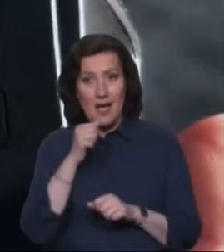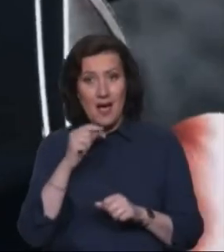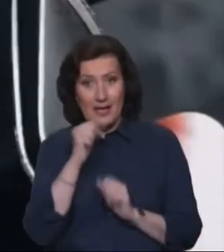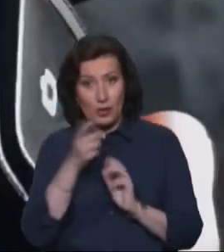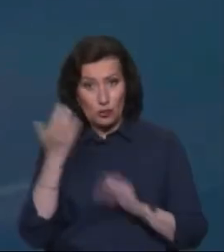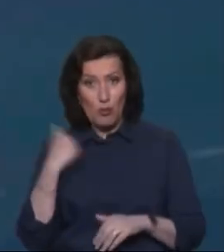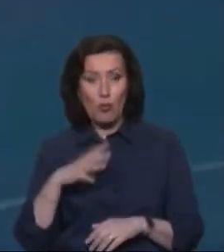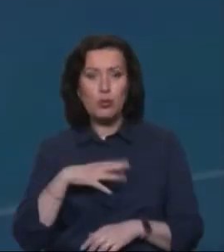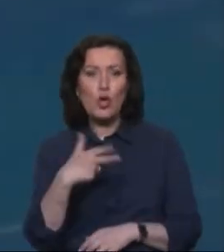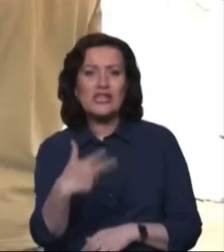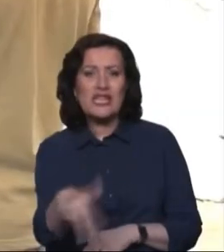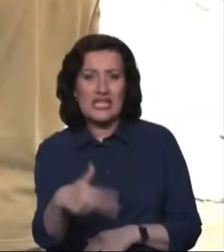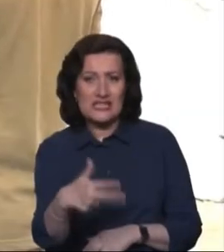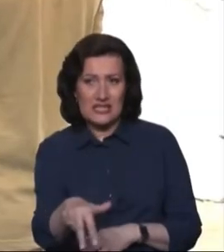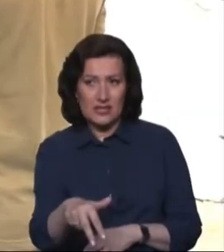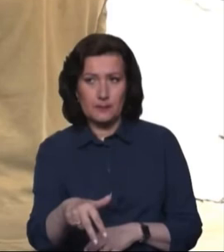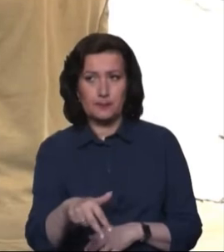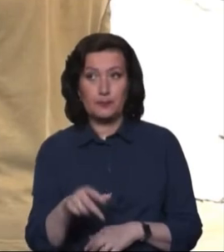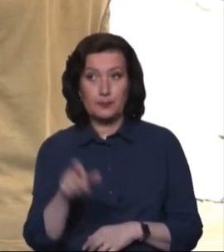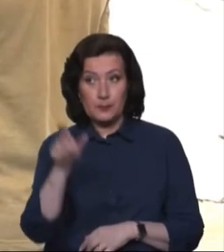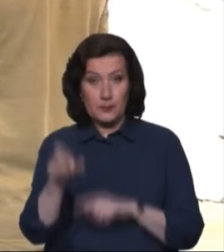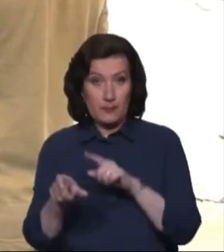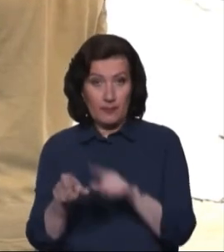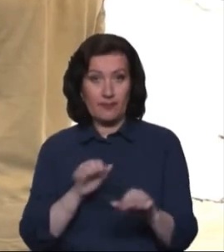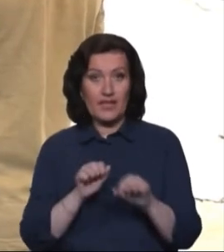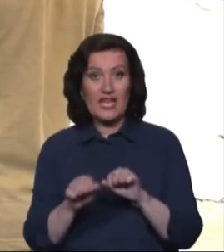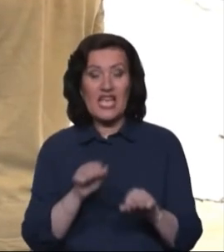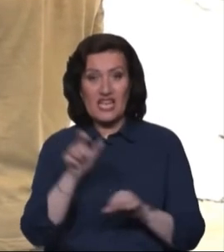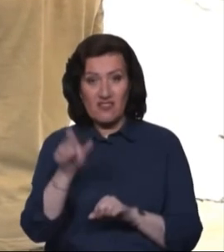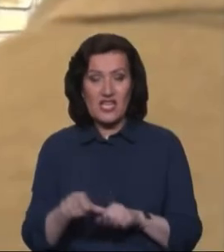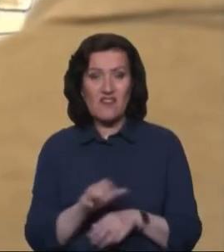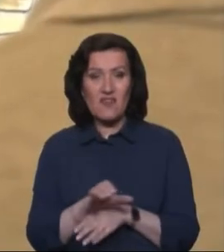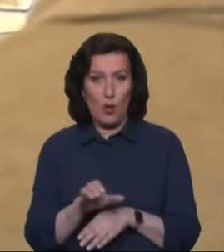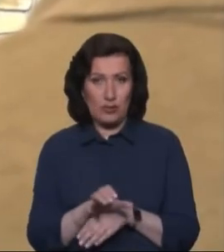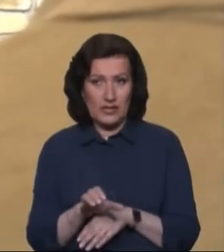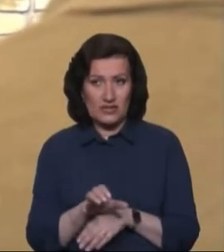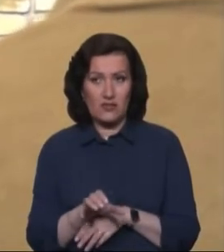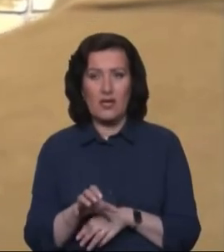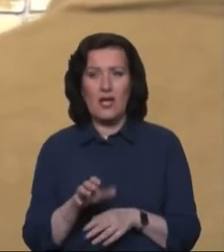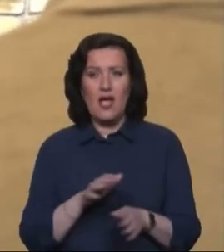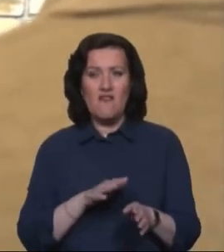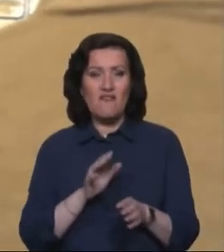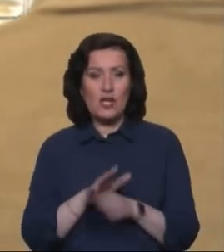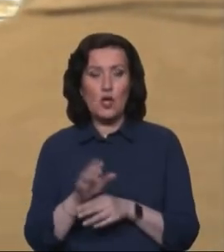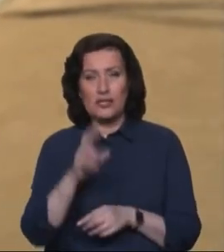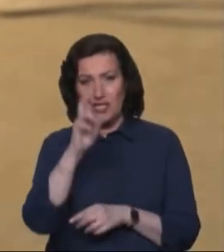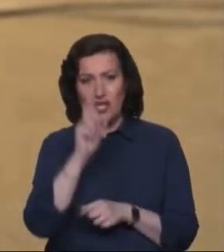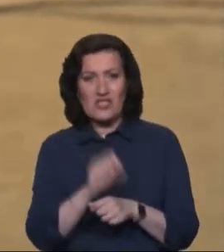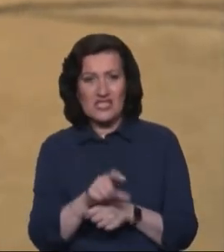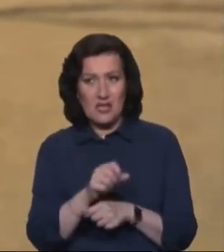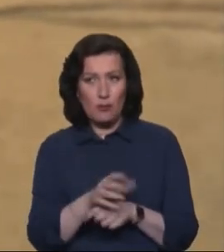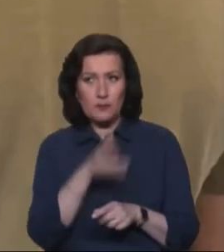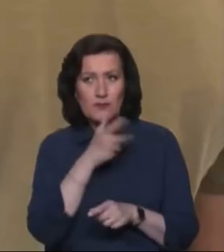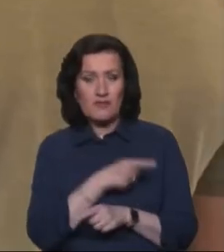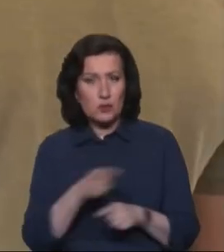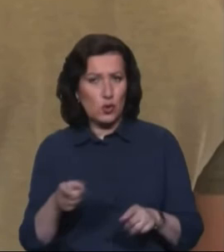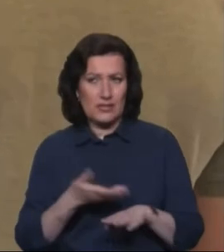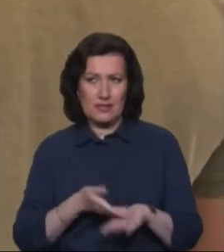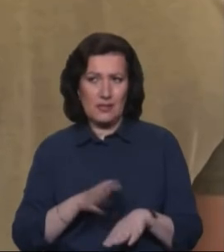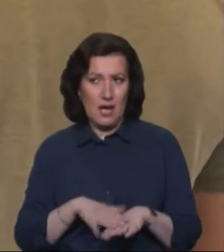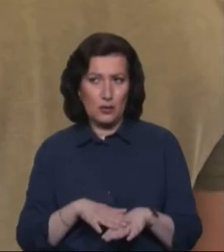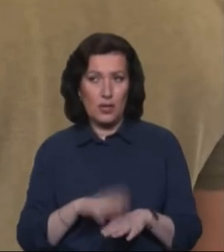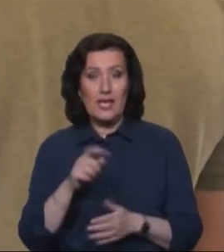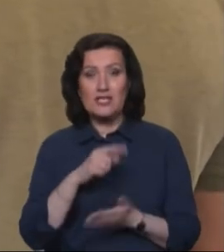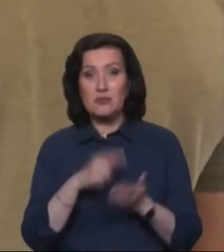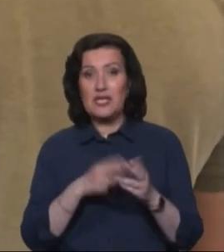30 каже Юрій шеголь Влад керівник виробництва однієї з них виконати державне замовлення у такі строки каже складно